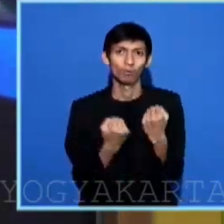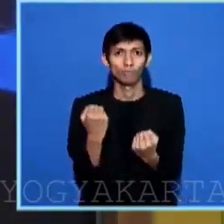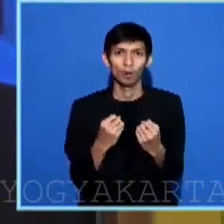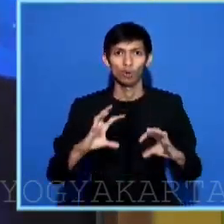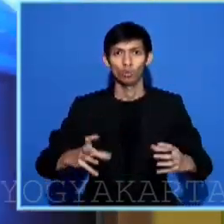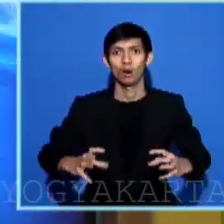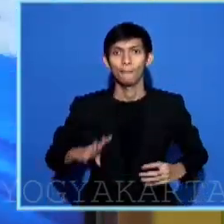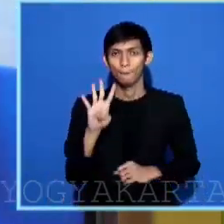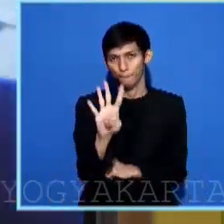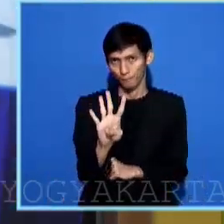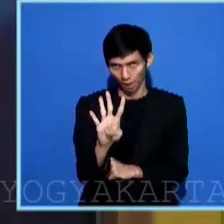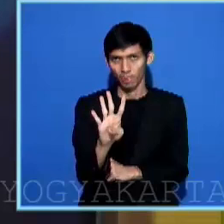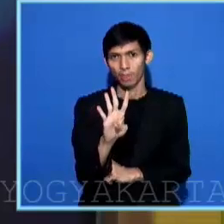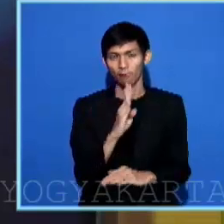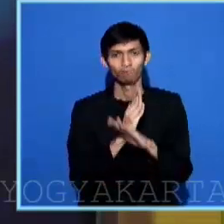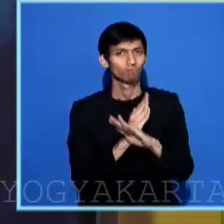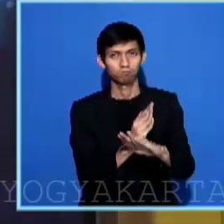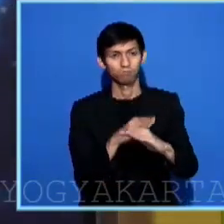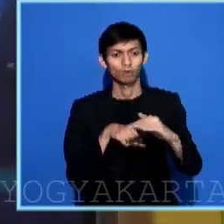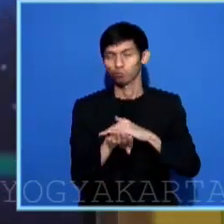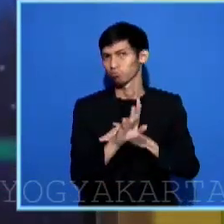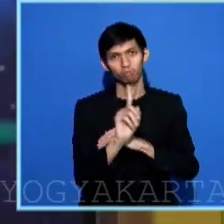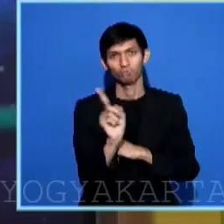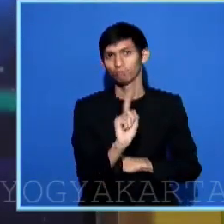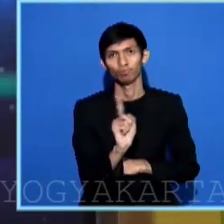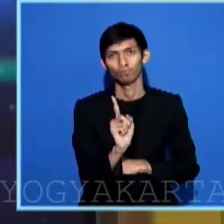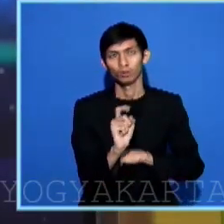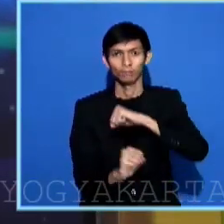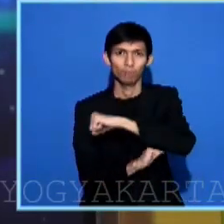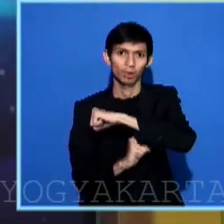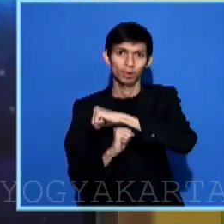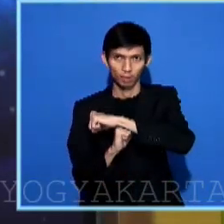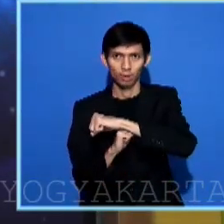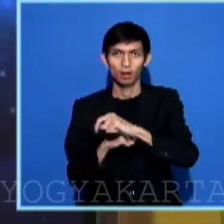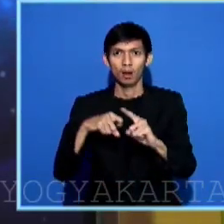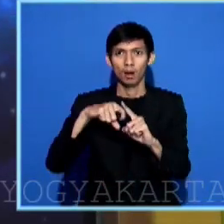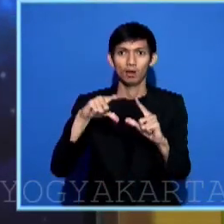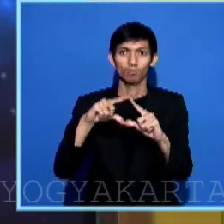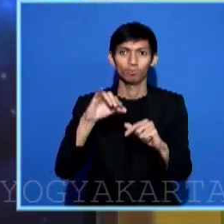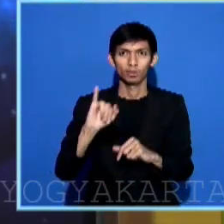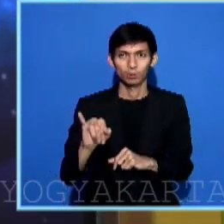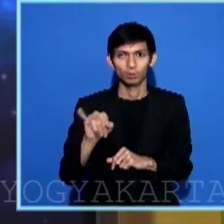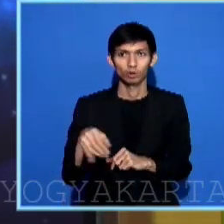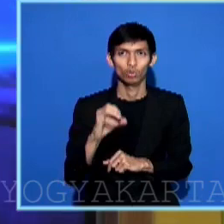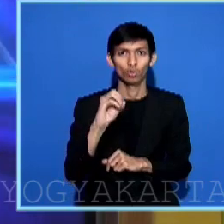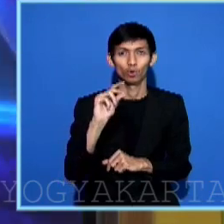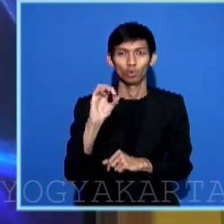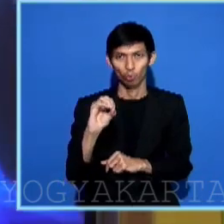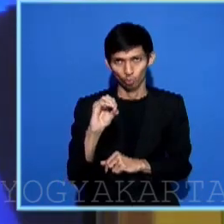sepenuhnya untuk melintas di kawasan jembatan Bendungan Kamijoro. Larangan ini diberlakukan Balai Besar Wilayah Sungai Serayu